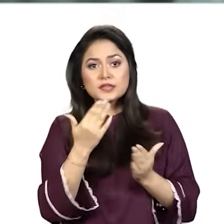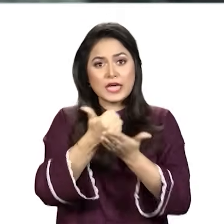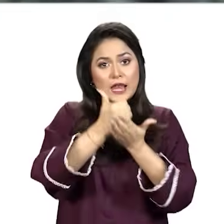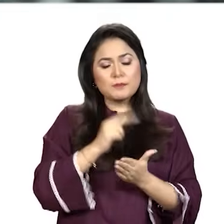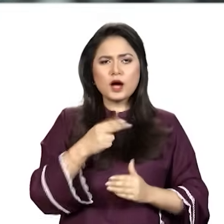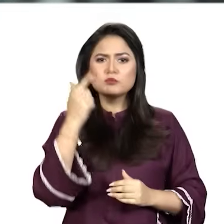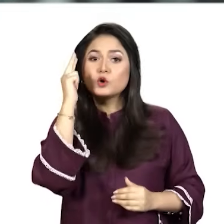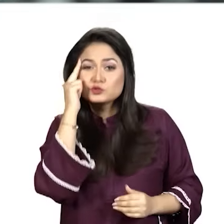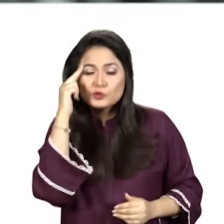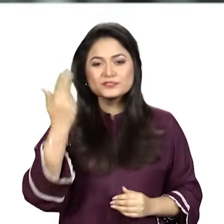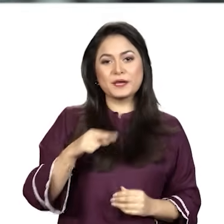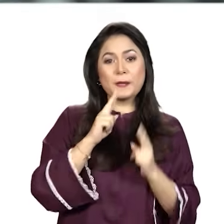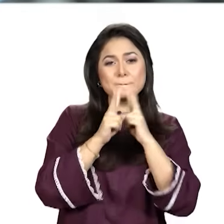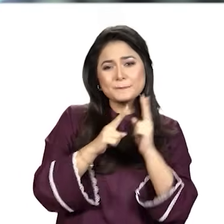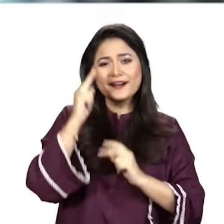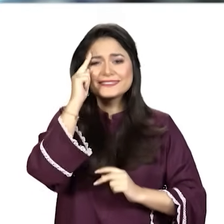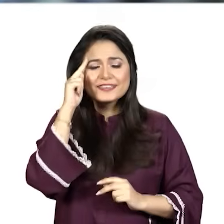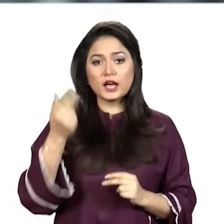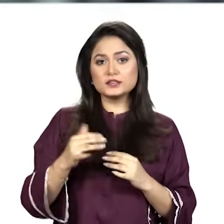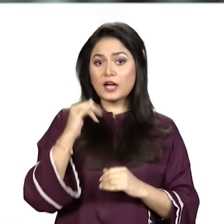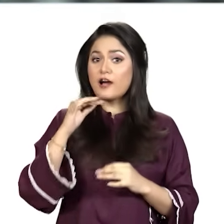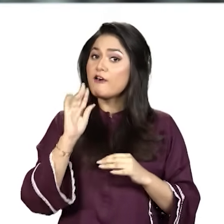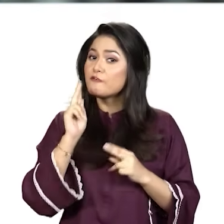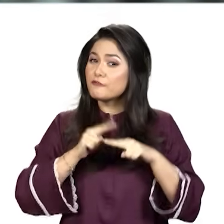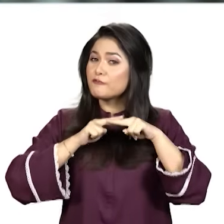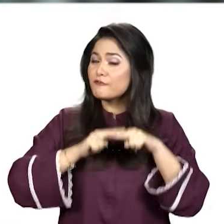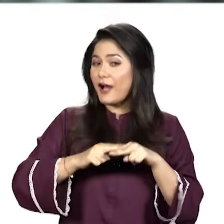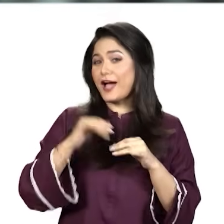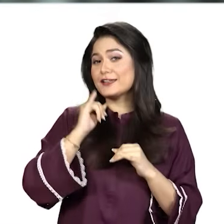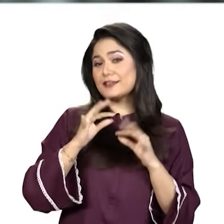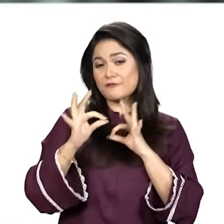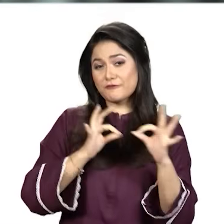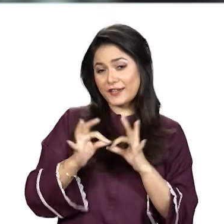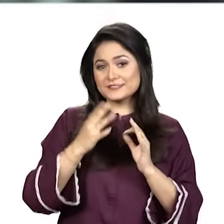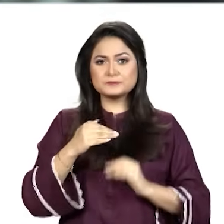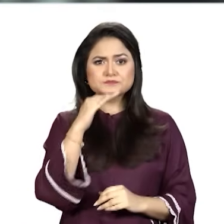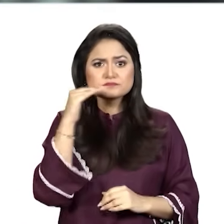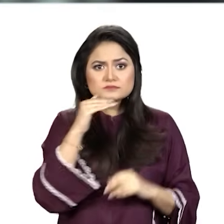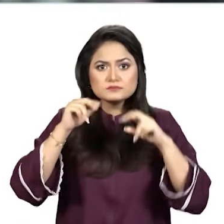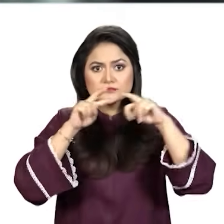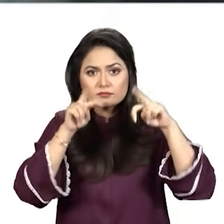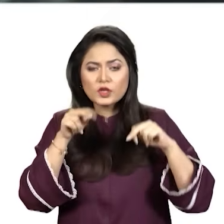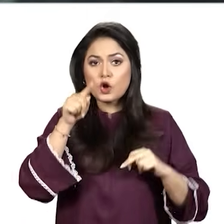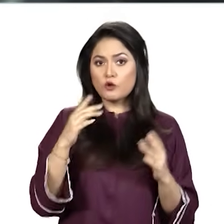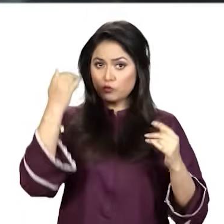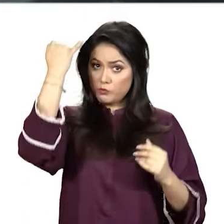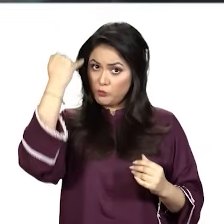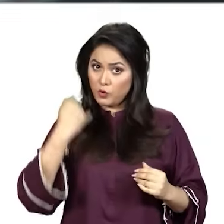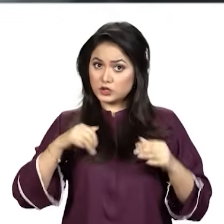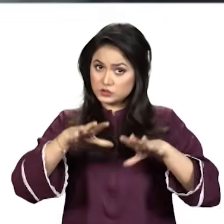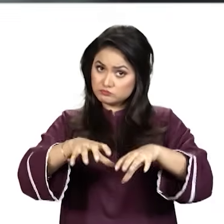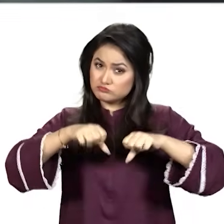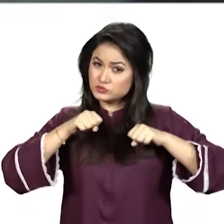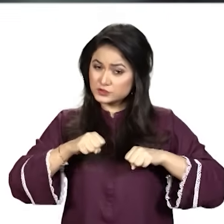सोचते हैं, बातें याद रखते हैं या कोई फैसला करते हैं। साइंटिफिक रिसर्च के मुताबिक इंसानी दिमाग ही बॉडी के फंक्शंस